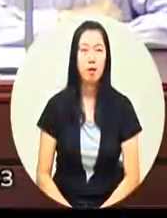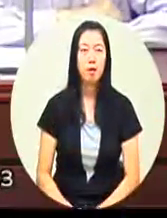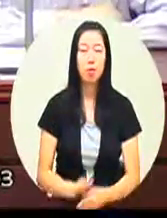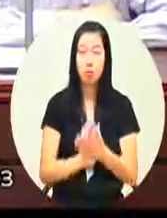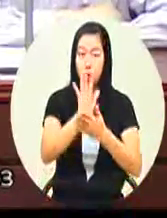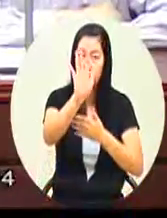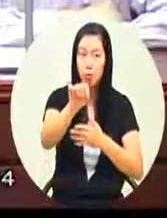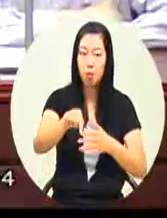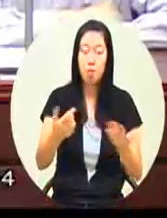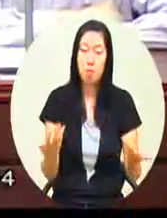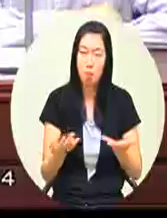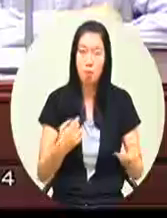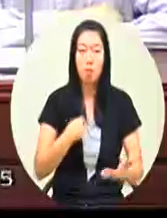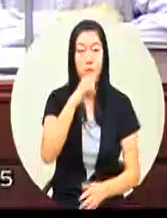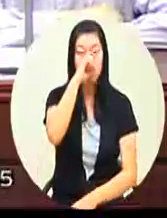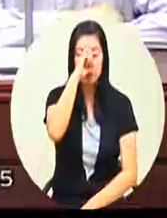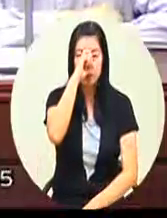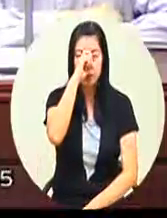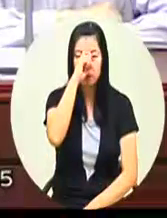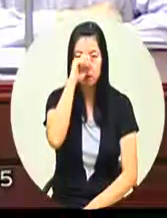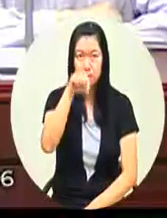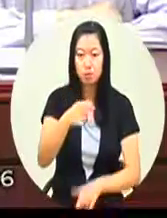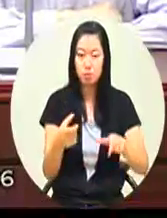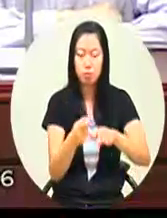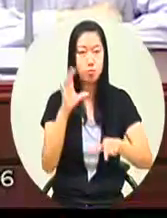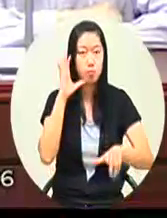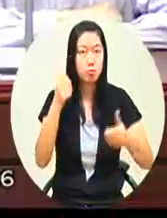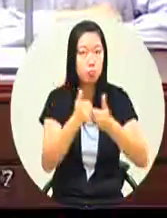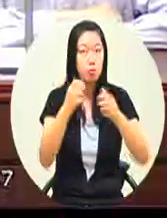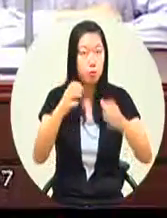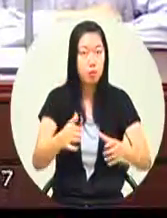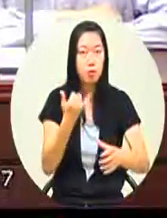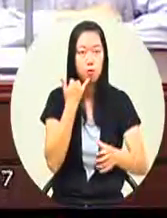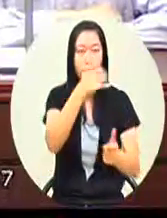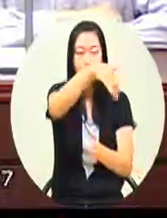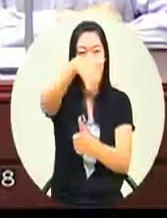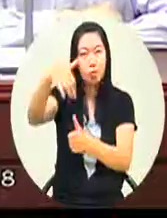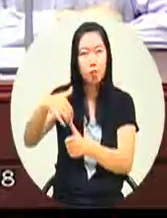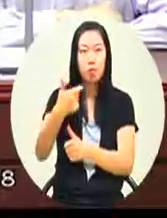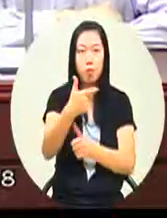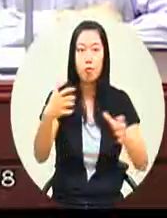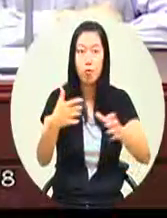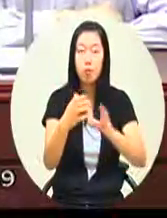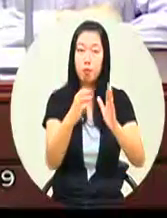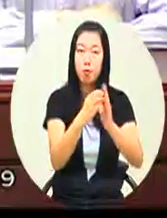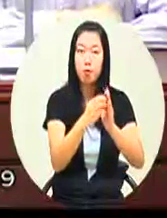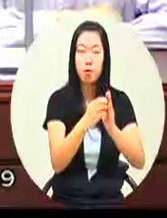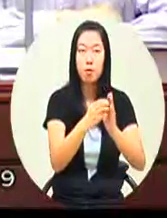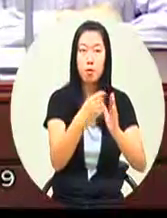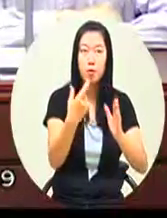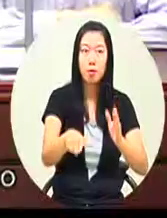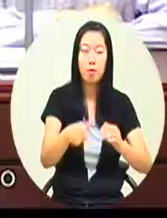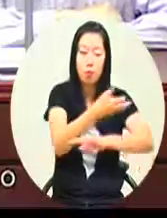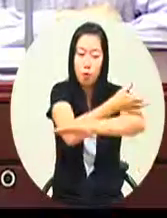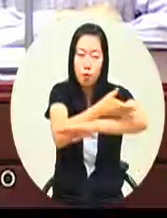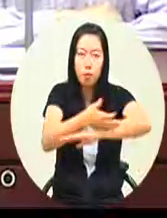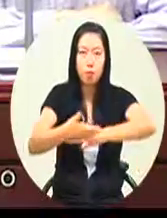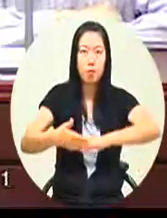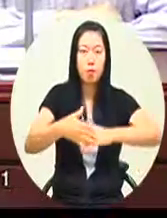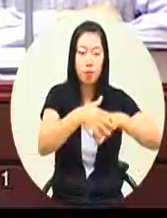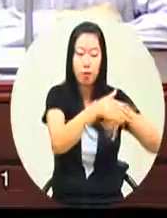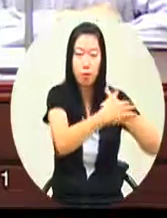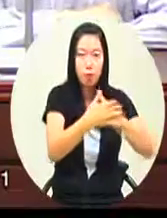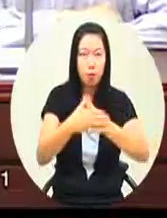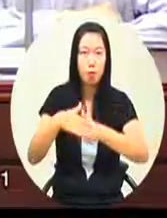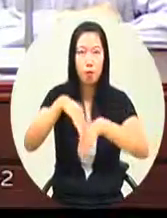哪有希望讲开公听会，是毋是有哪叫拜托六合局吼，甲伊的护岸治理计划吼，甲